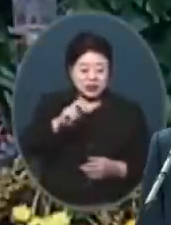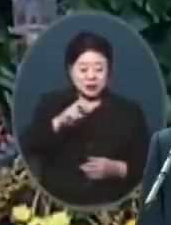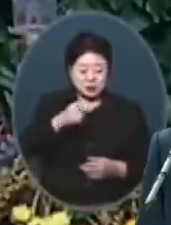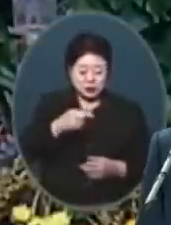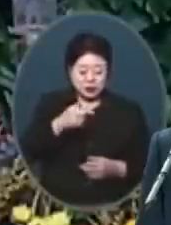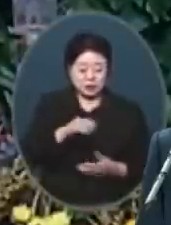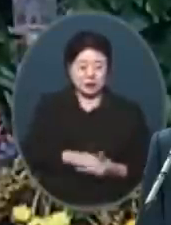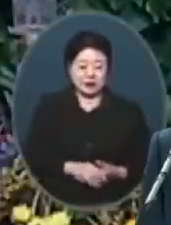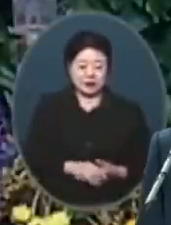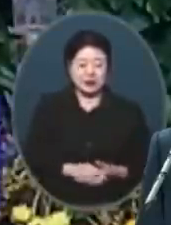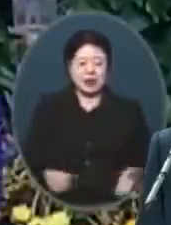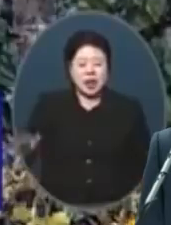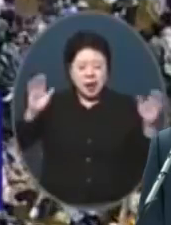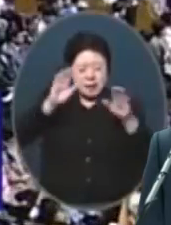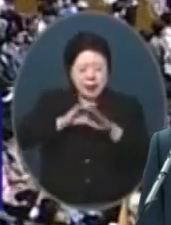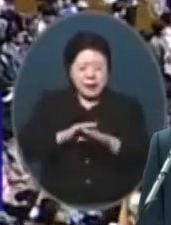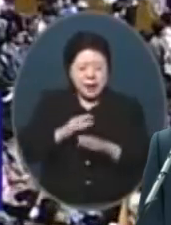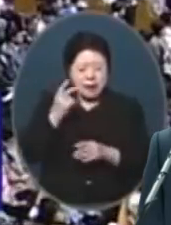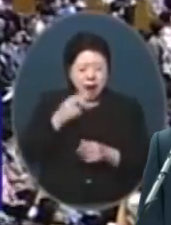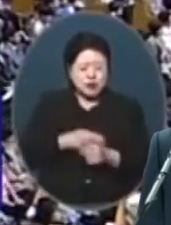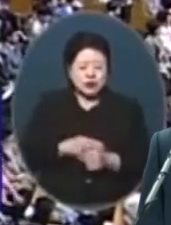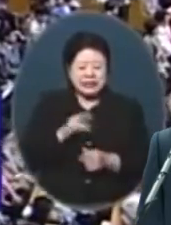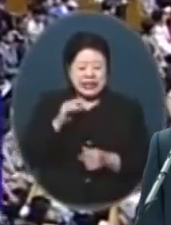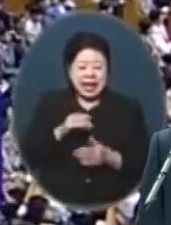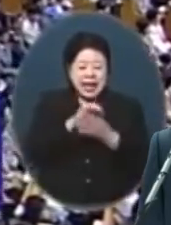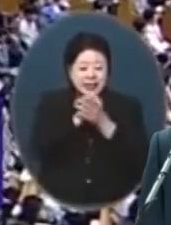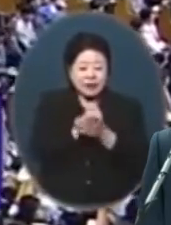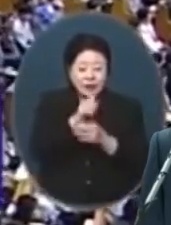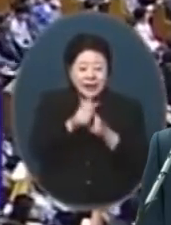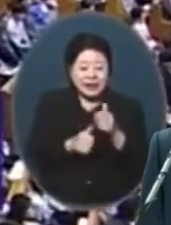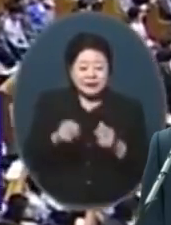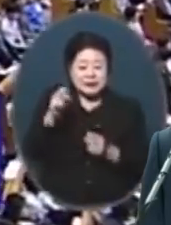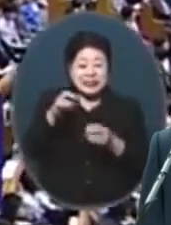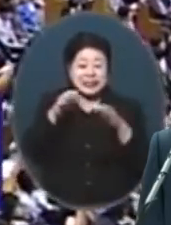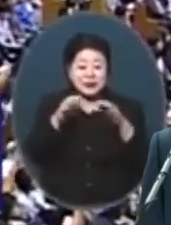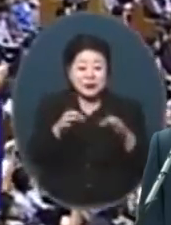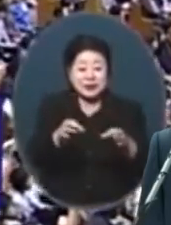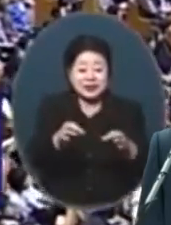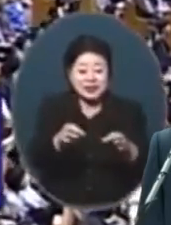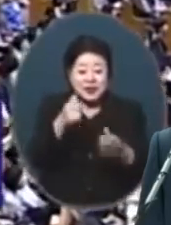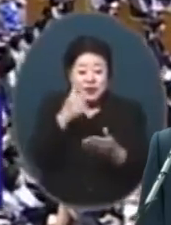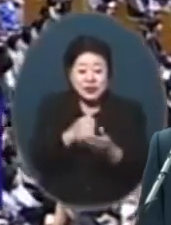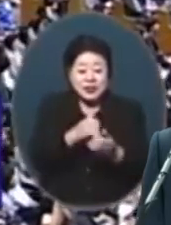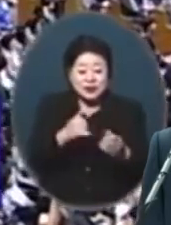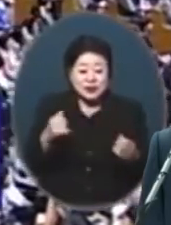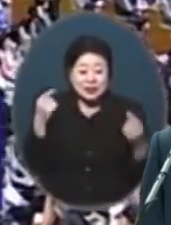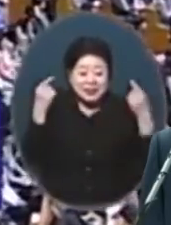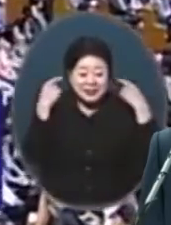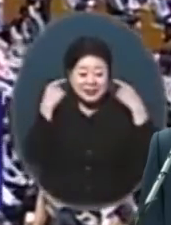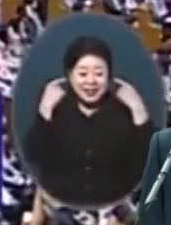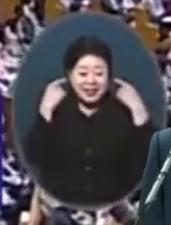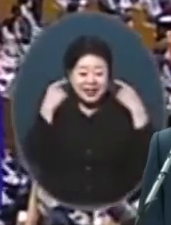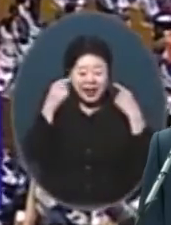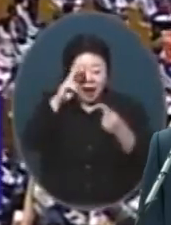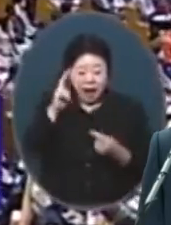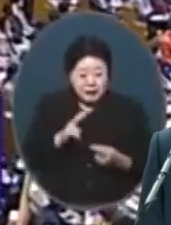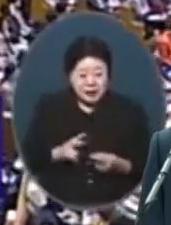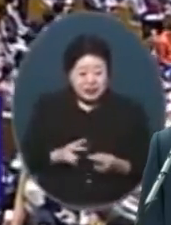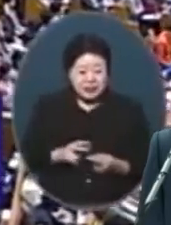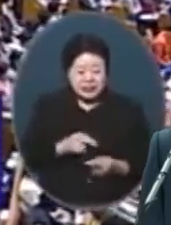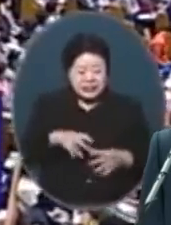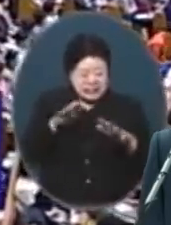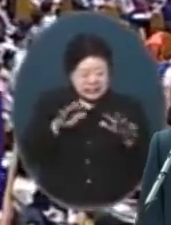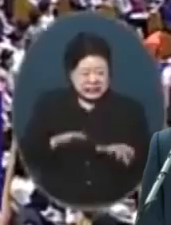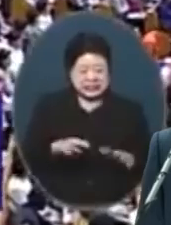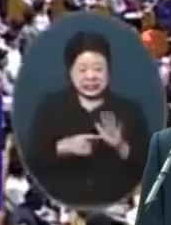보면 한밤중에 바울과 실라가 기도하고 하나님을 찬송하며 죄수들이 듣더라. 예, 갑자기 큰